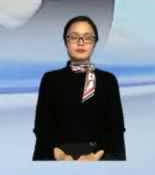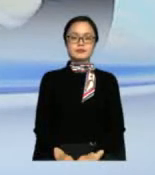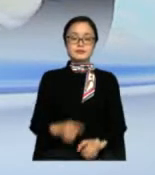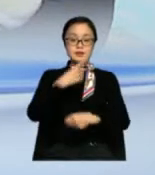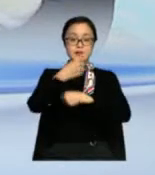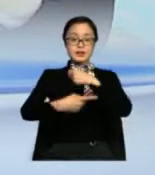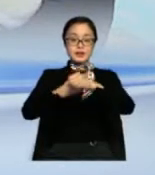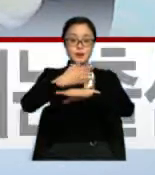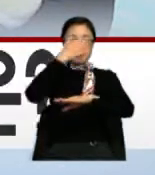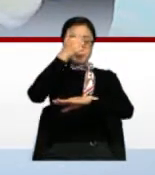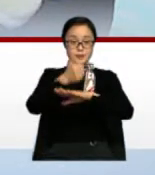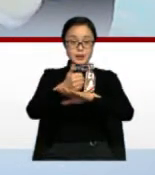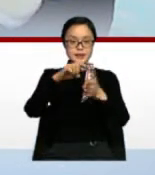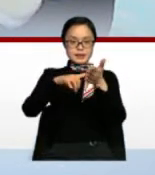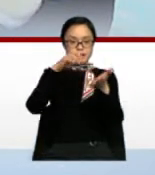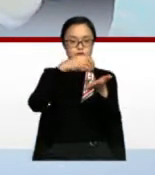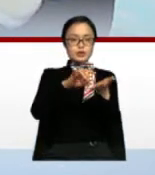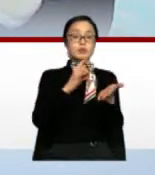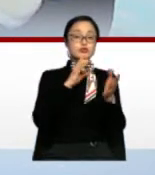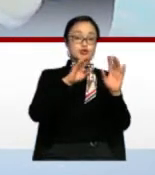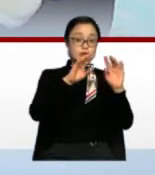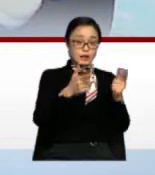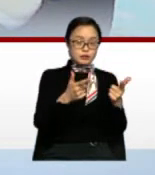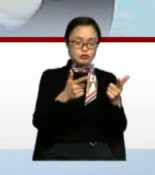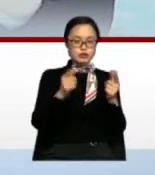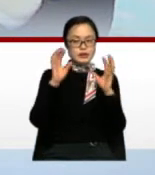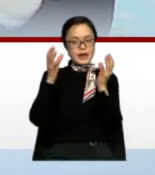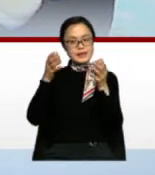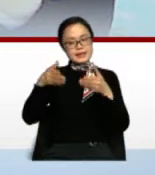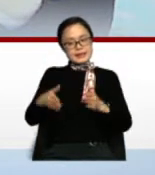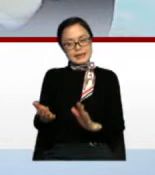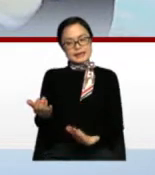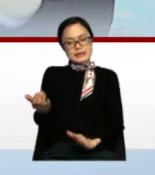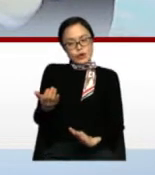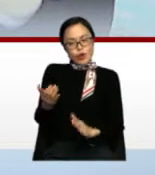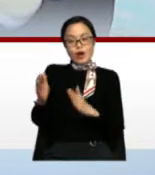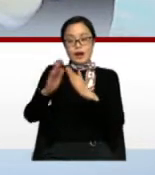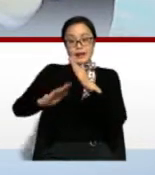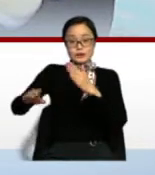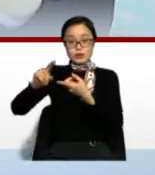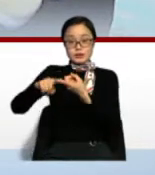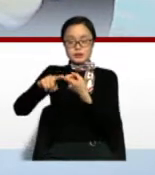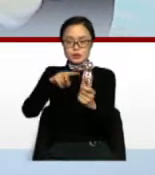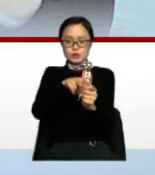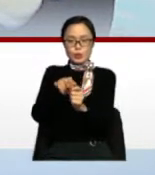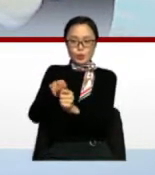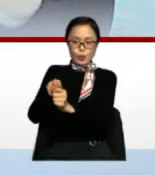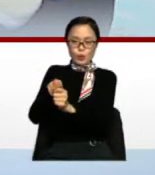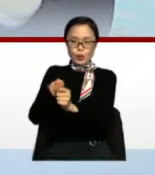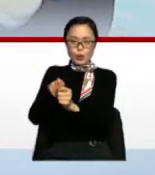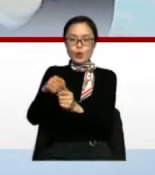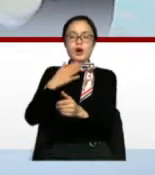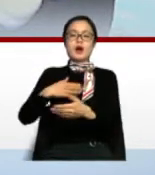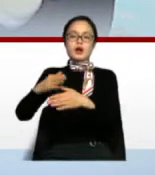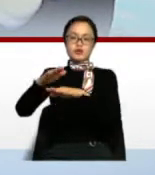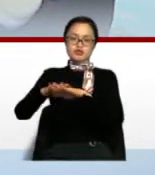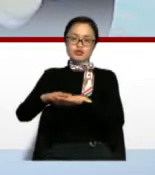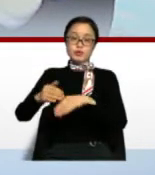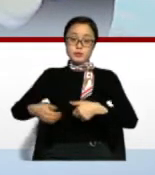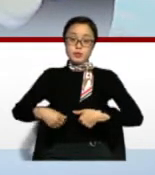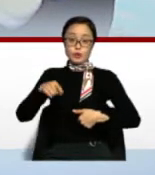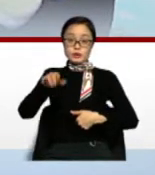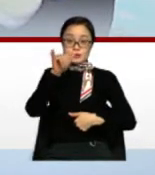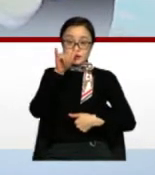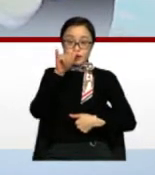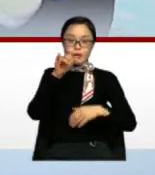연말 정산 말고도 출산을 앞두고 있는 가정이라면 꼭 알아둬야 할 정보가 있습니다 올해부터 각 자치구별로 최소한